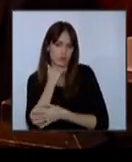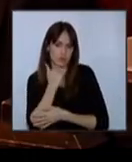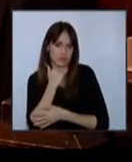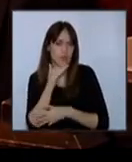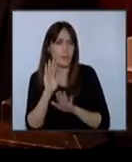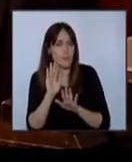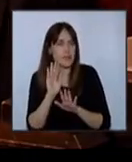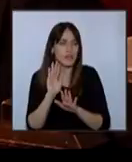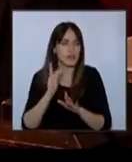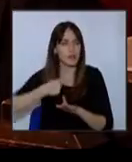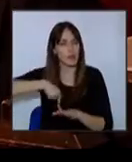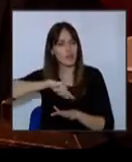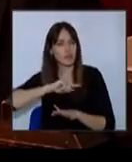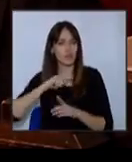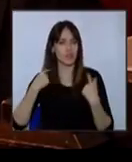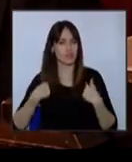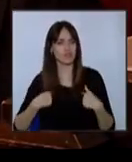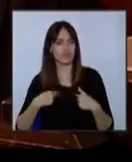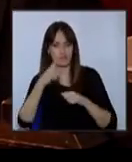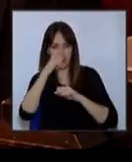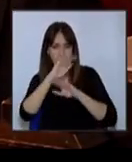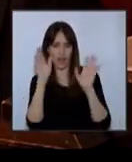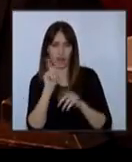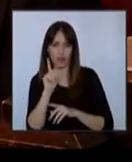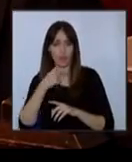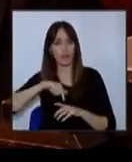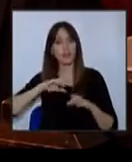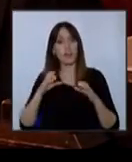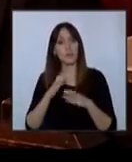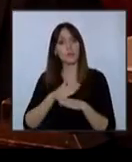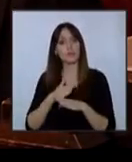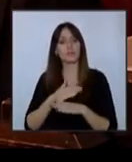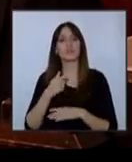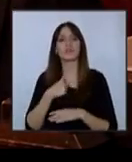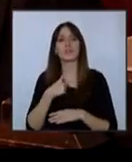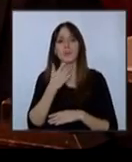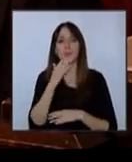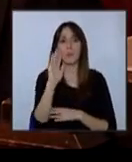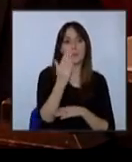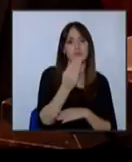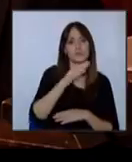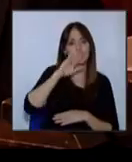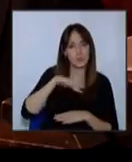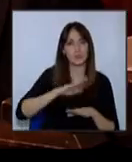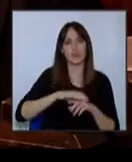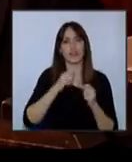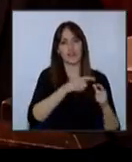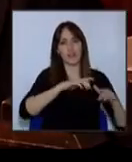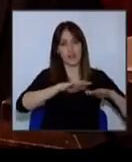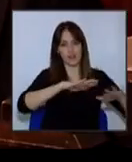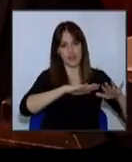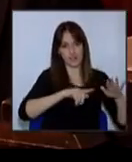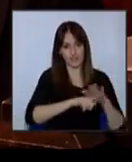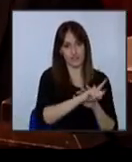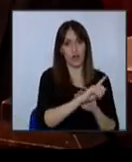sí no tenim tan clar des del nostre grup municipal és, per un cantó, si aquesta proposta és la més idònia per revitalitzar el barri i,